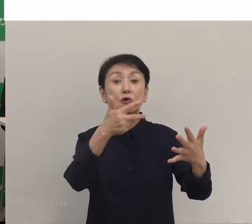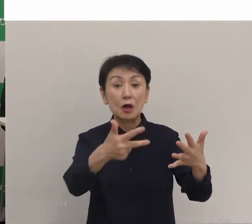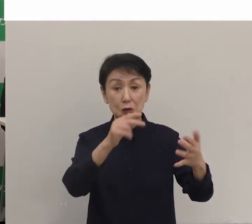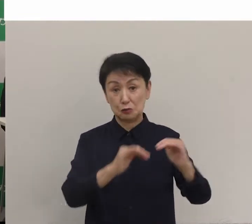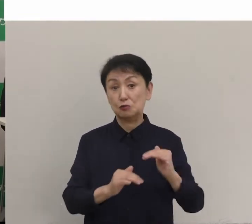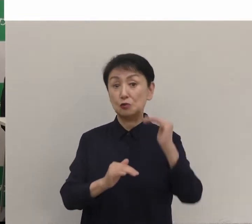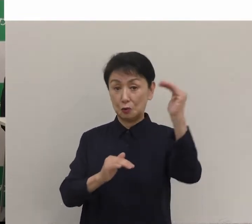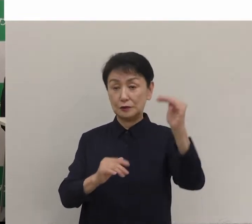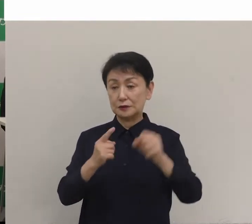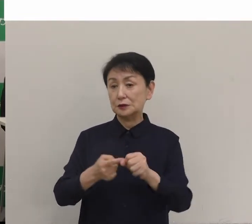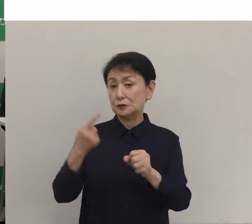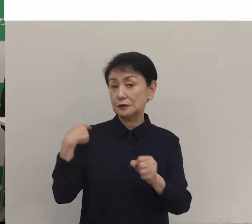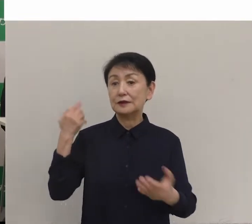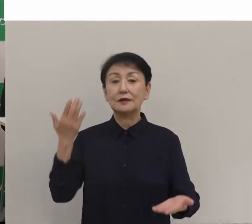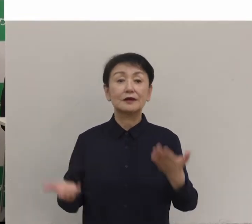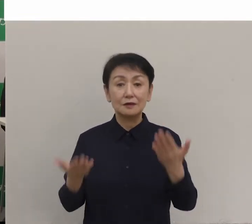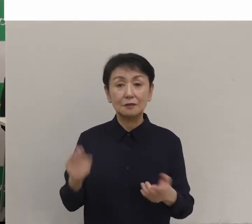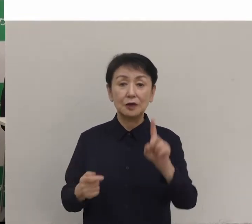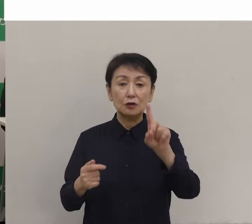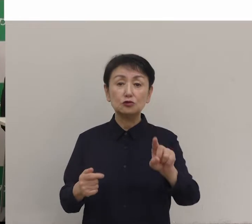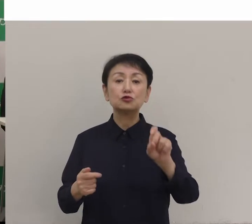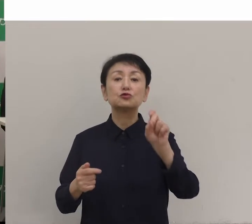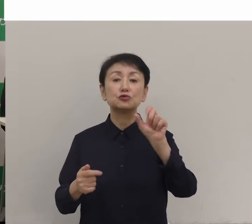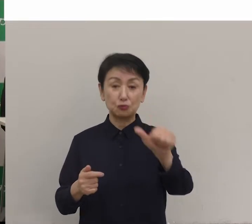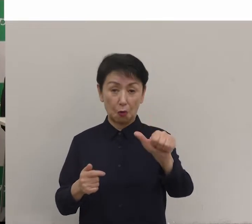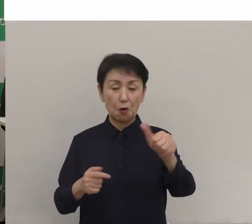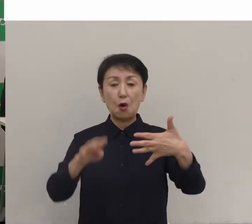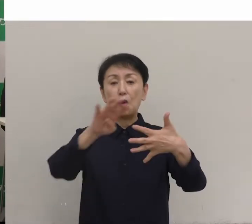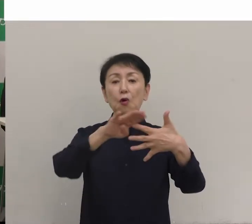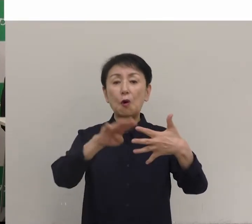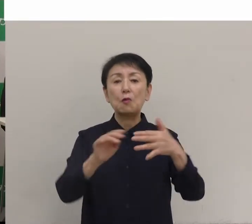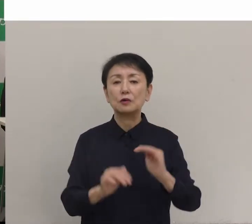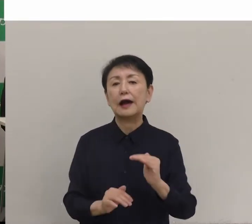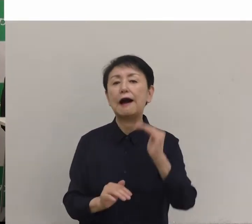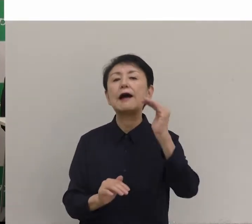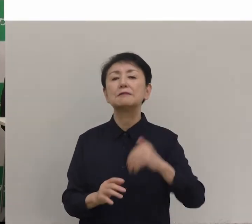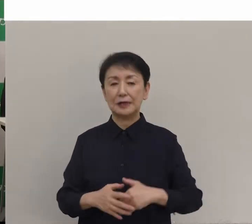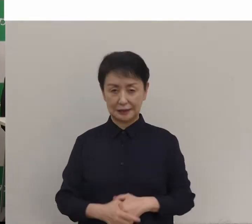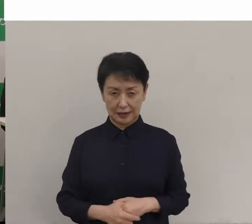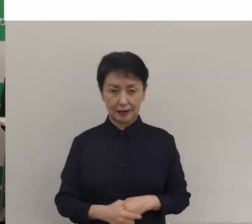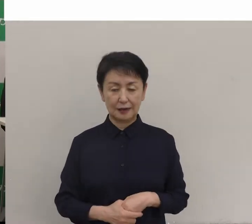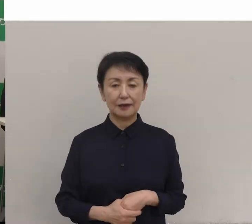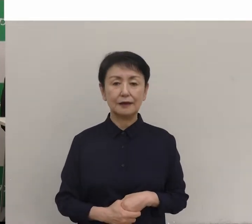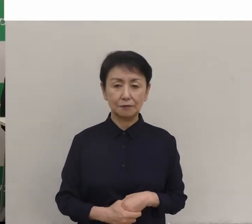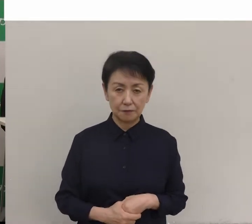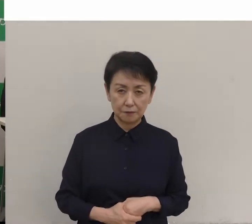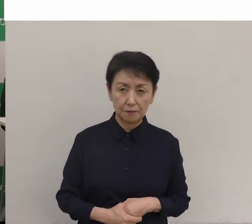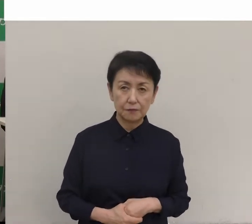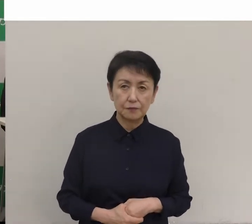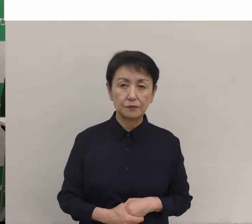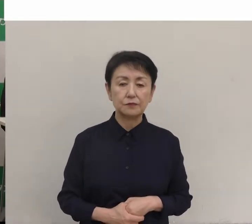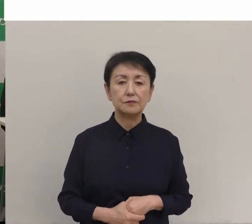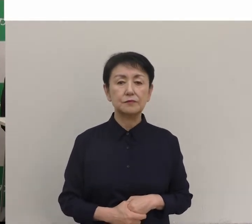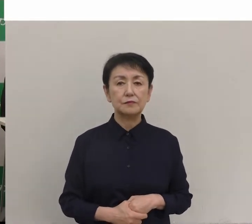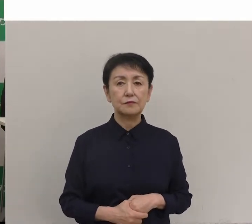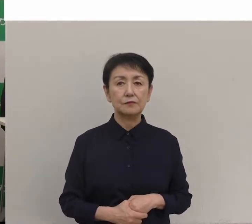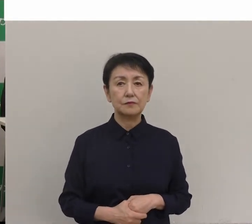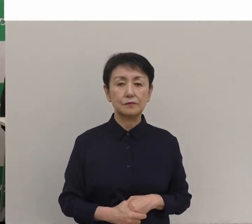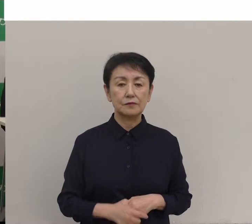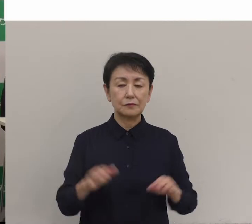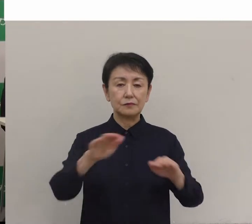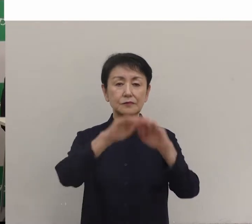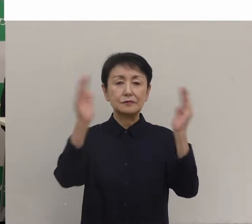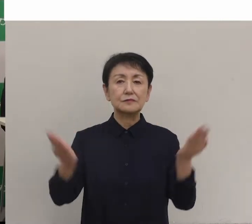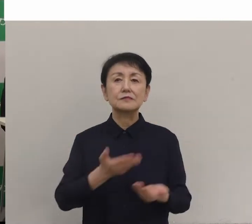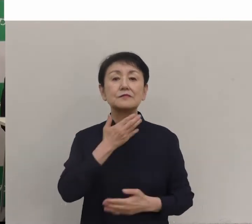より15項目が上昇という状況でございます。2ページ目に入りまして、満足